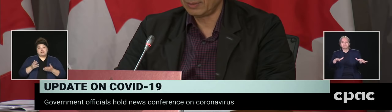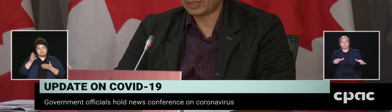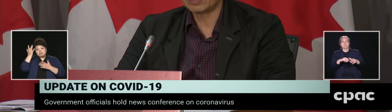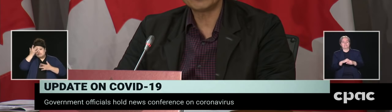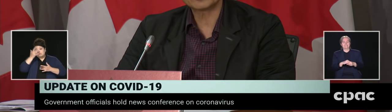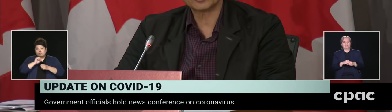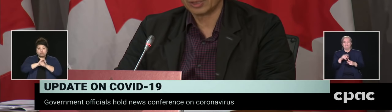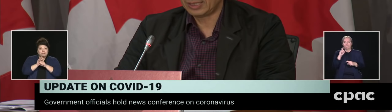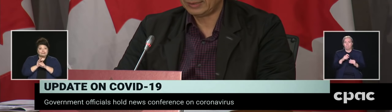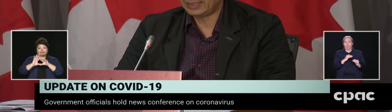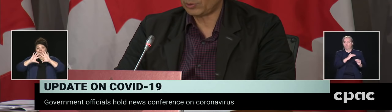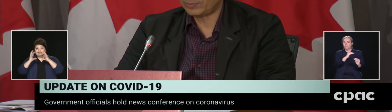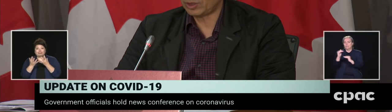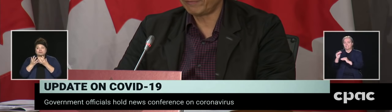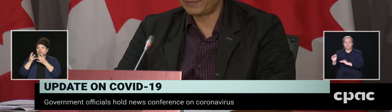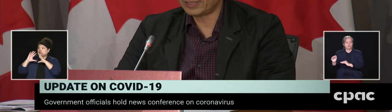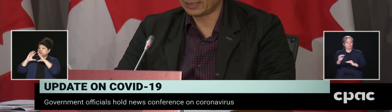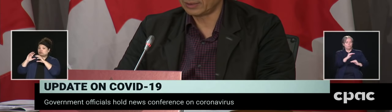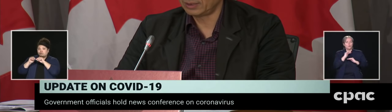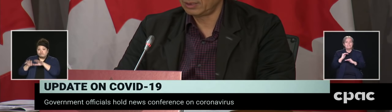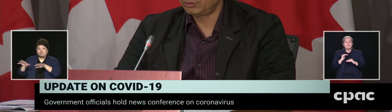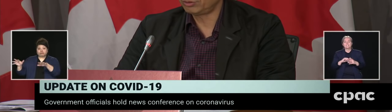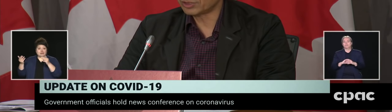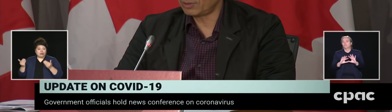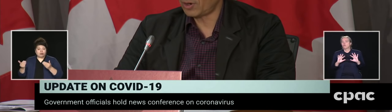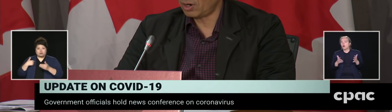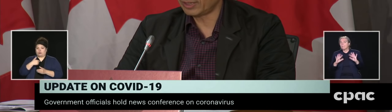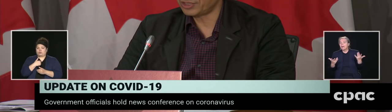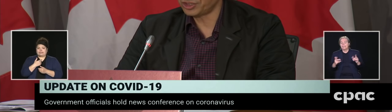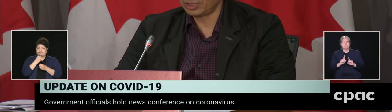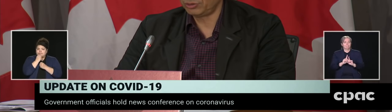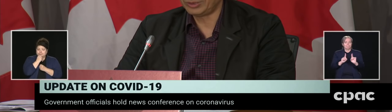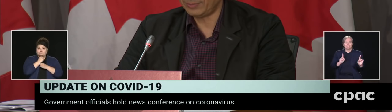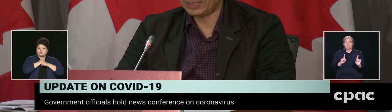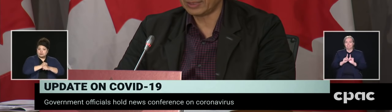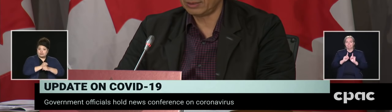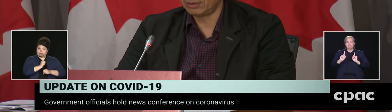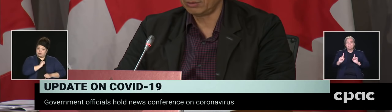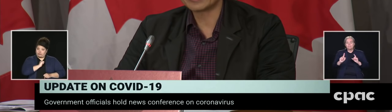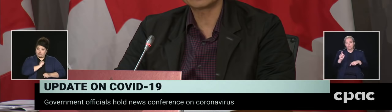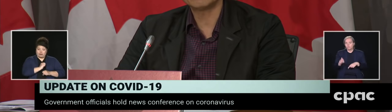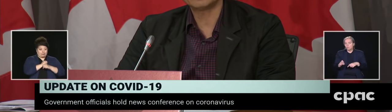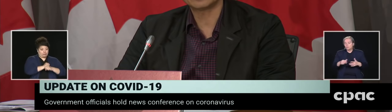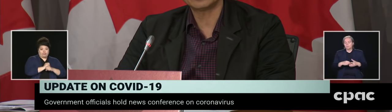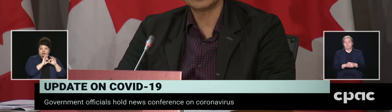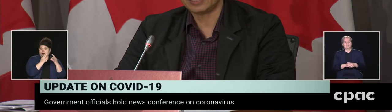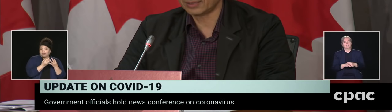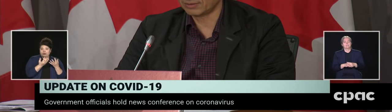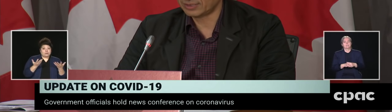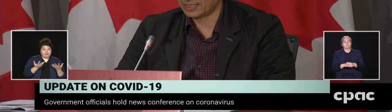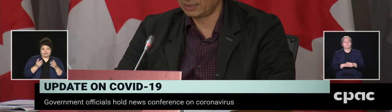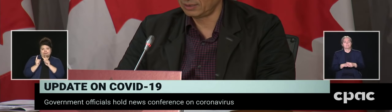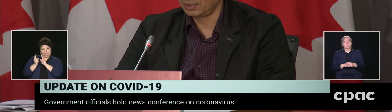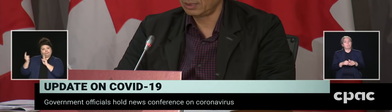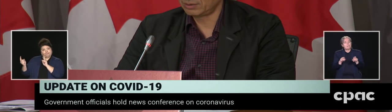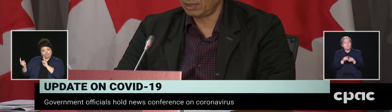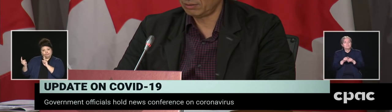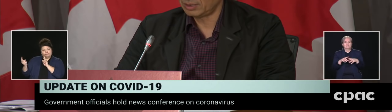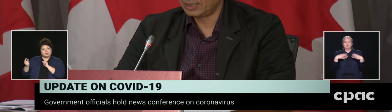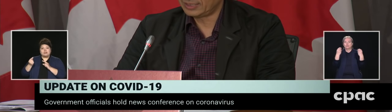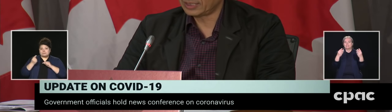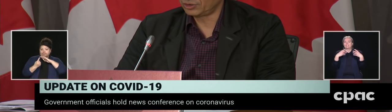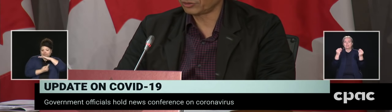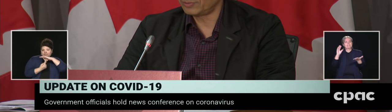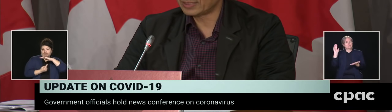familles, par des mesures d'éloignement physique. Nous nous sommes engagés à nous limiter nos activités essentielles.